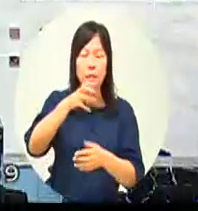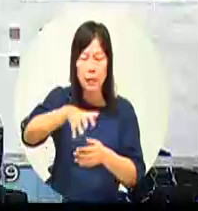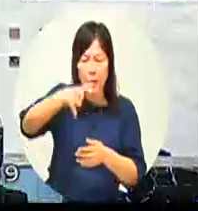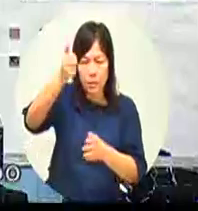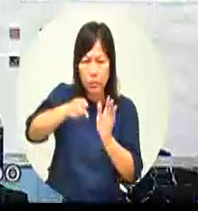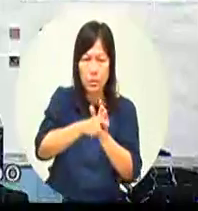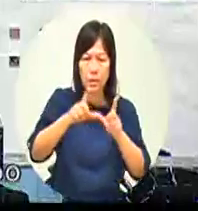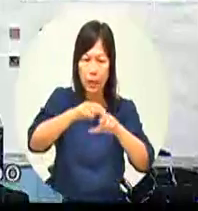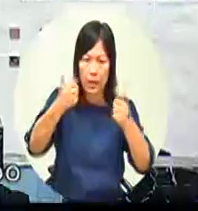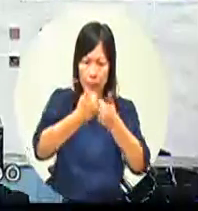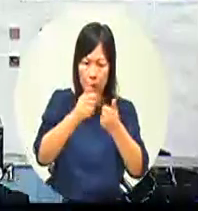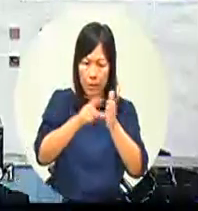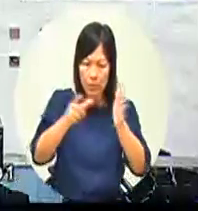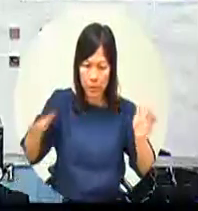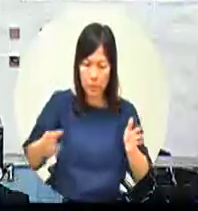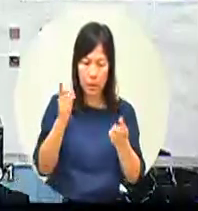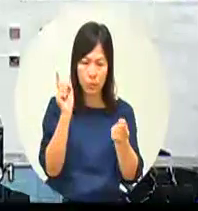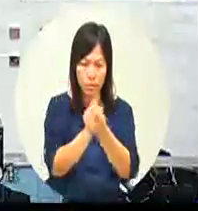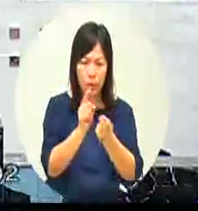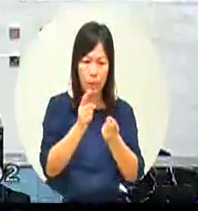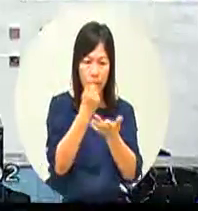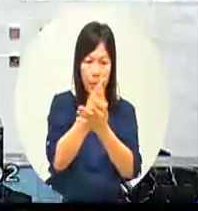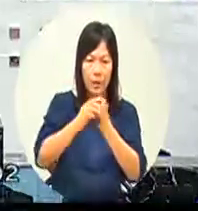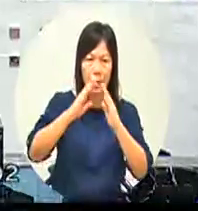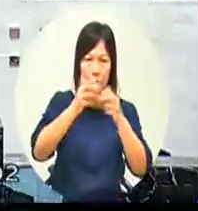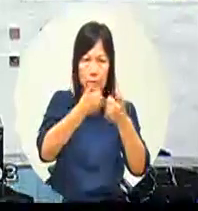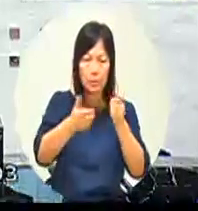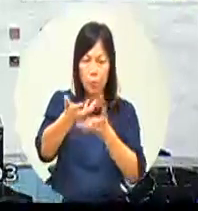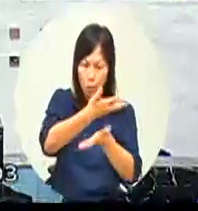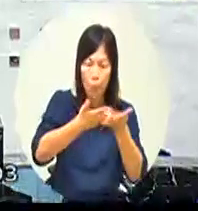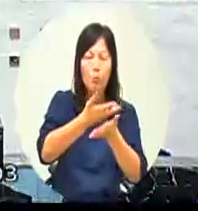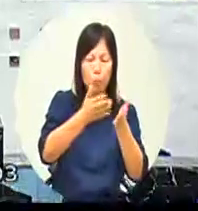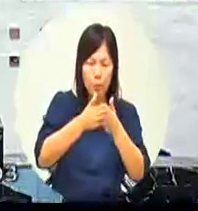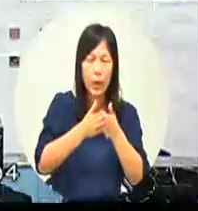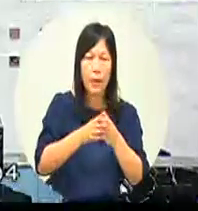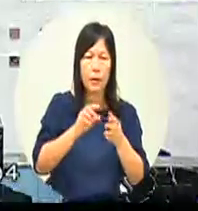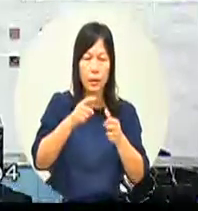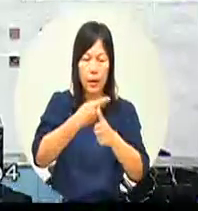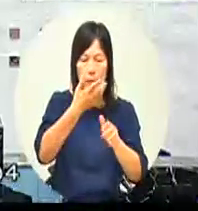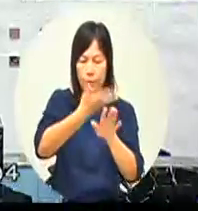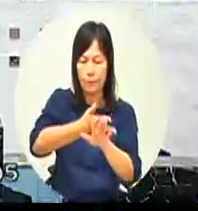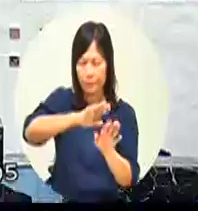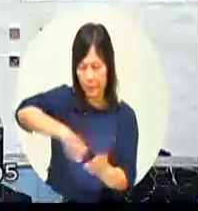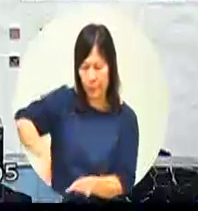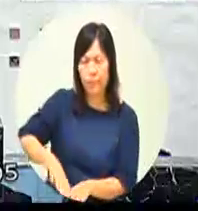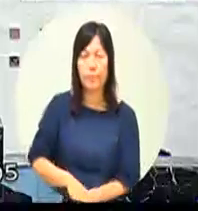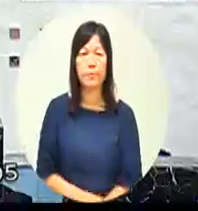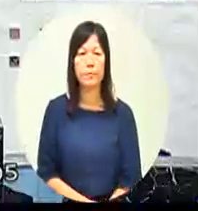间跟所有的议员同仁多多沟通。好，谢谢，本案搁置。